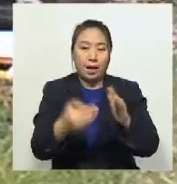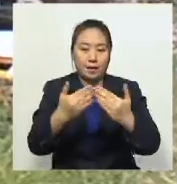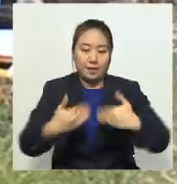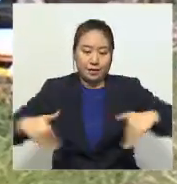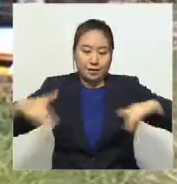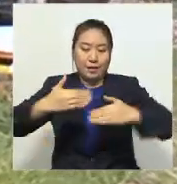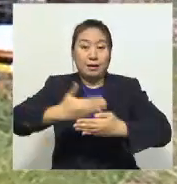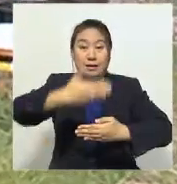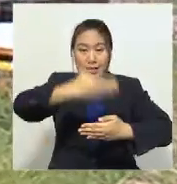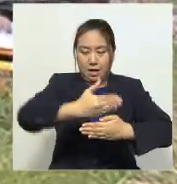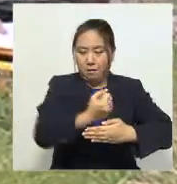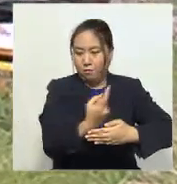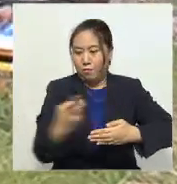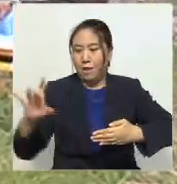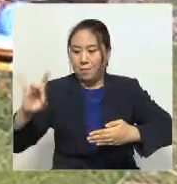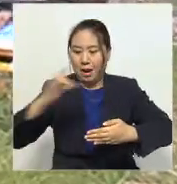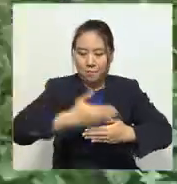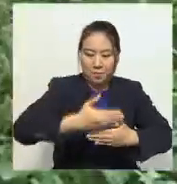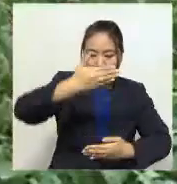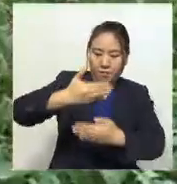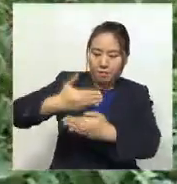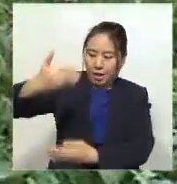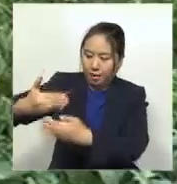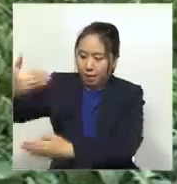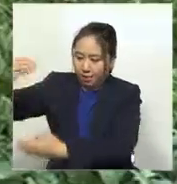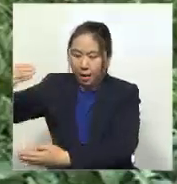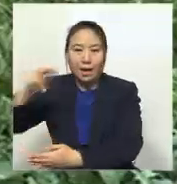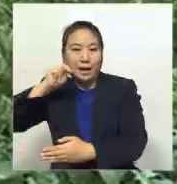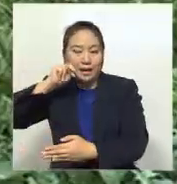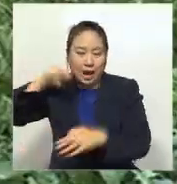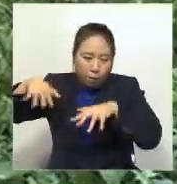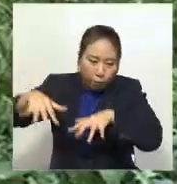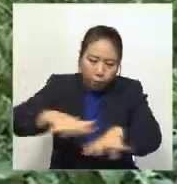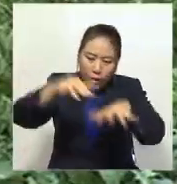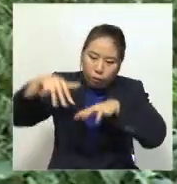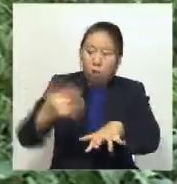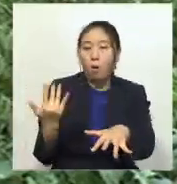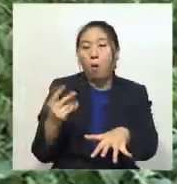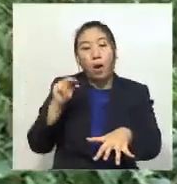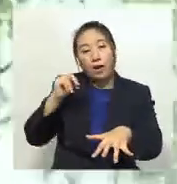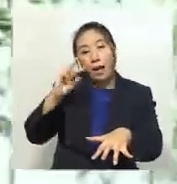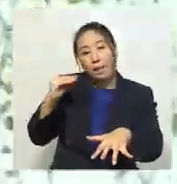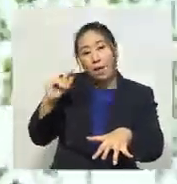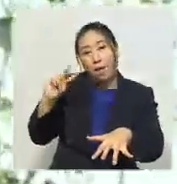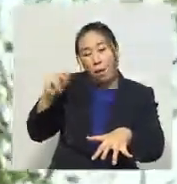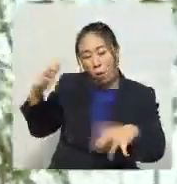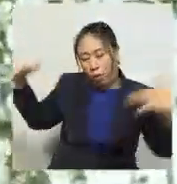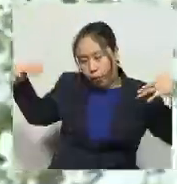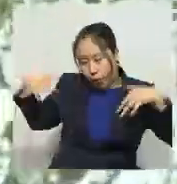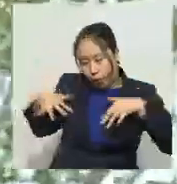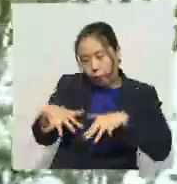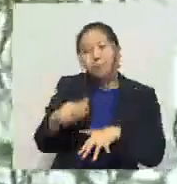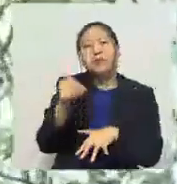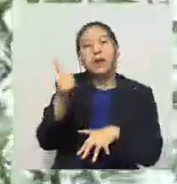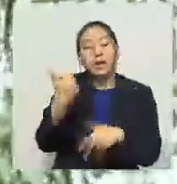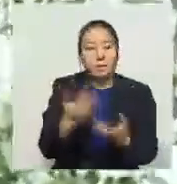ากมูลทั้ง8บานเพื่อเร่งระบายน้ำในแม่น้ำมูลเพื่อรองรับมวลน้ำจากแม่น้ำโขงค่ะและได้เปิดศูนย์ช่วยเหลือผู้ประสบอุทกภัยอ